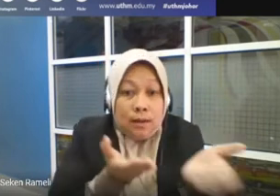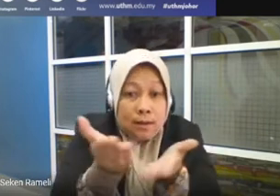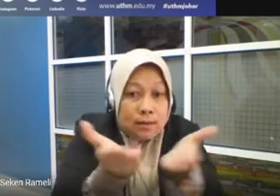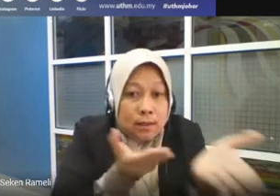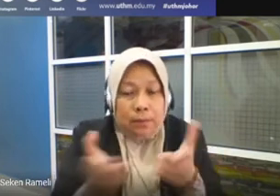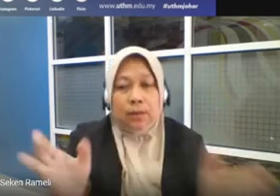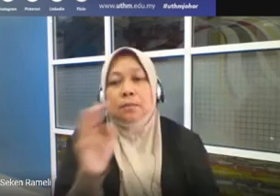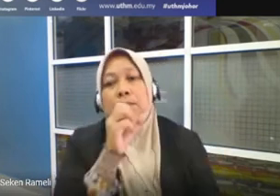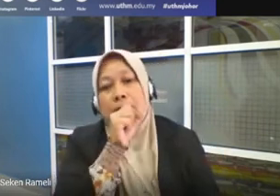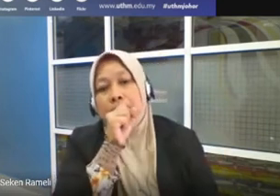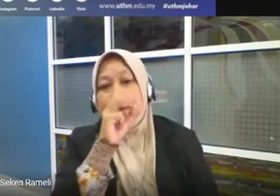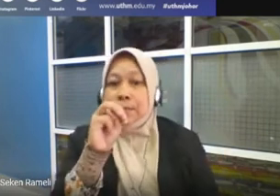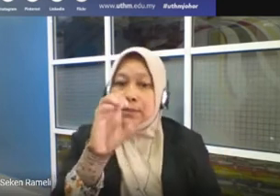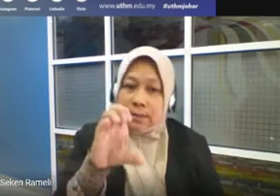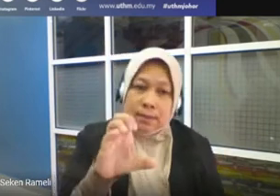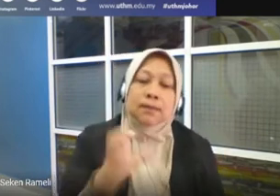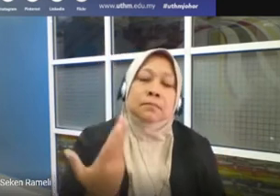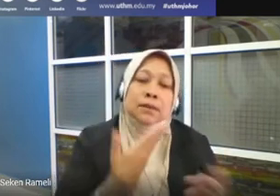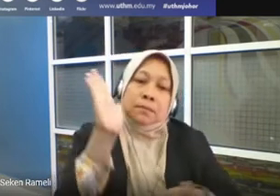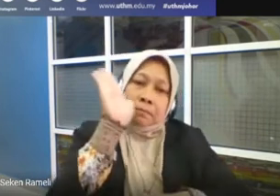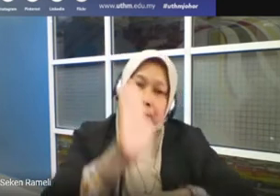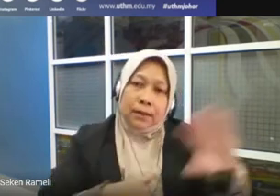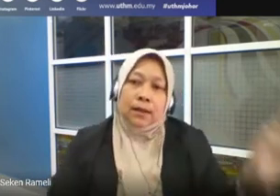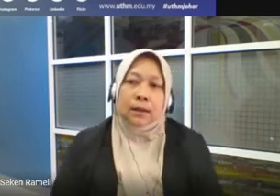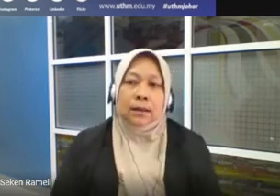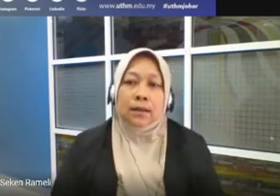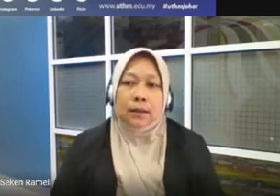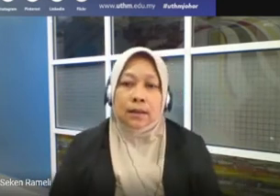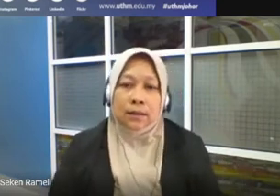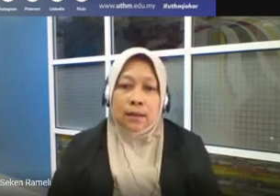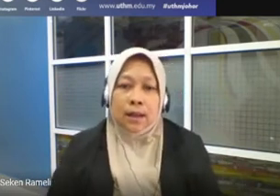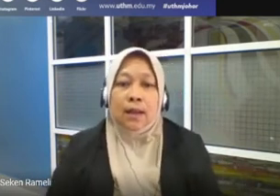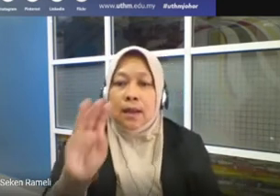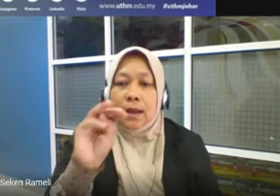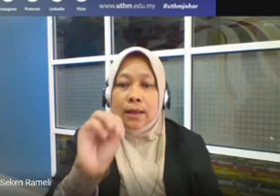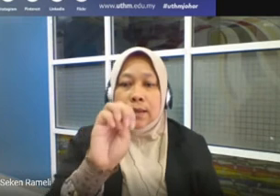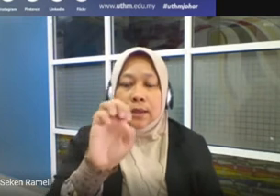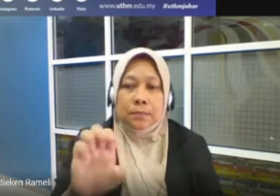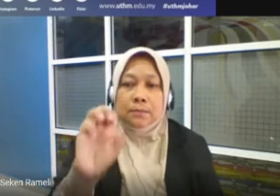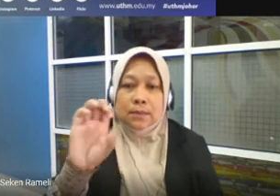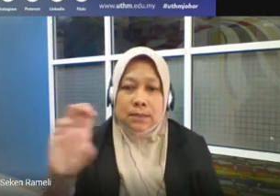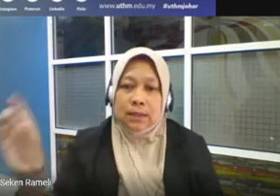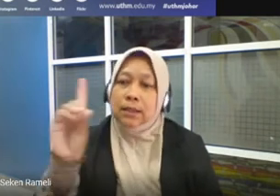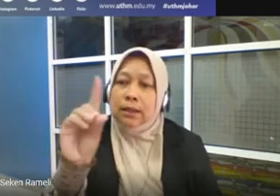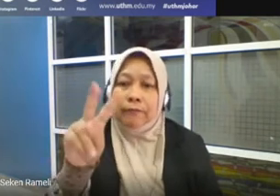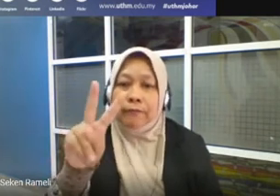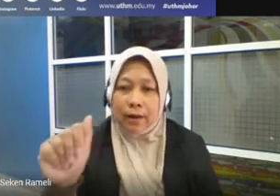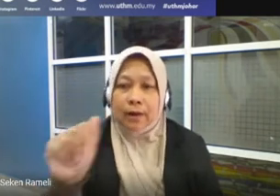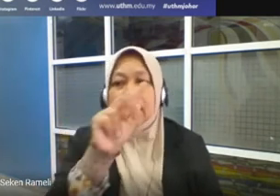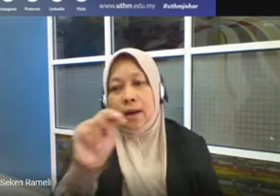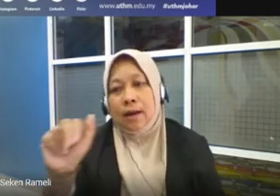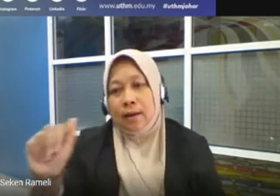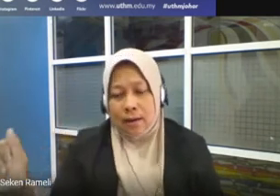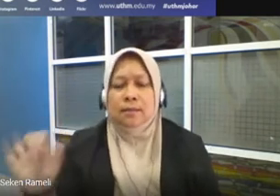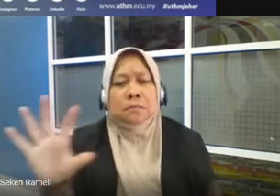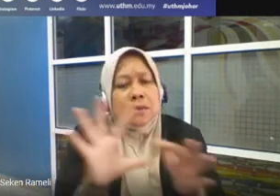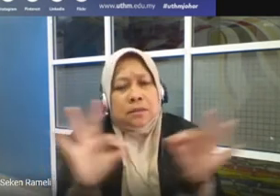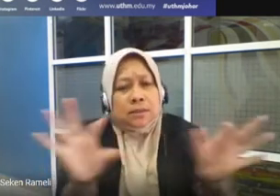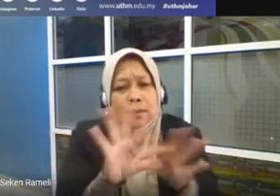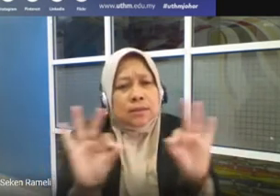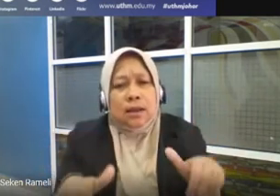seorang pengacara majlis, saya dikenali sebagai MC Diva Nana. Okey, jadi saya akan ceritakan